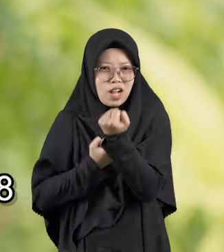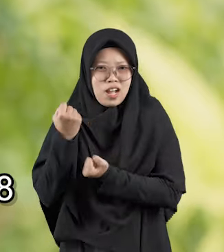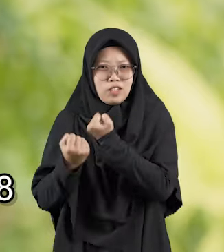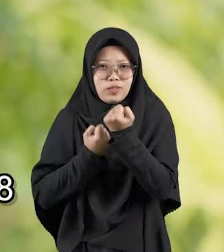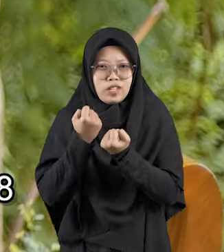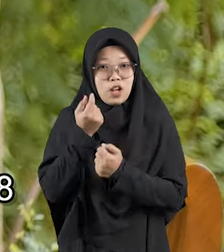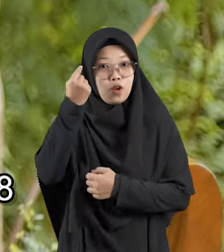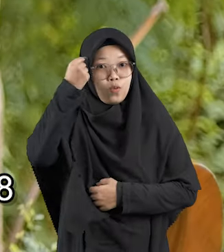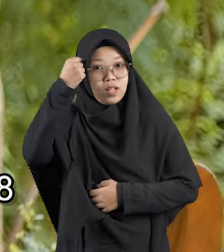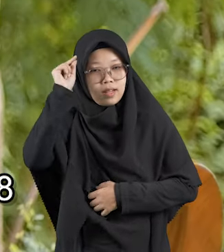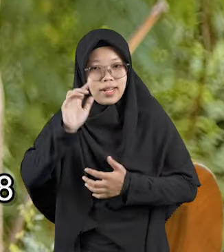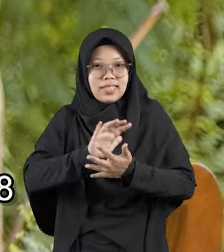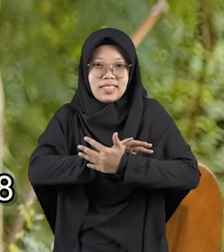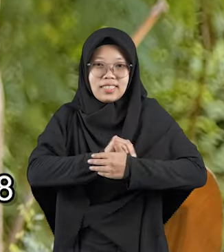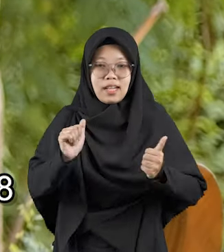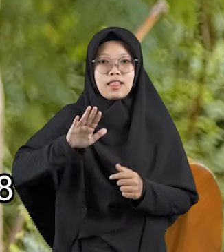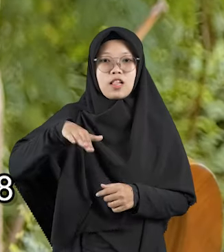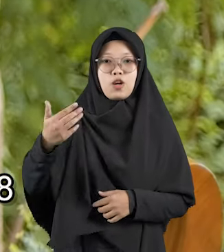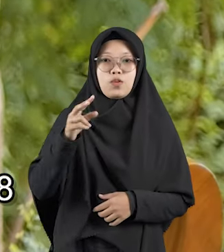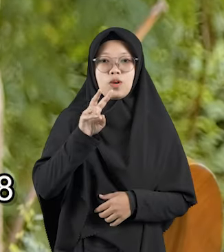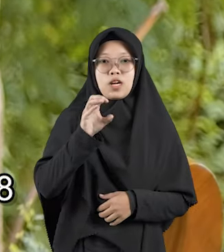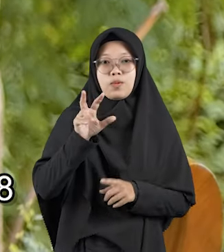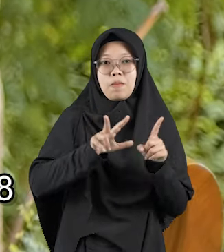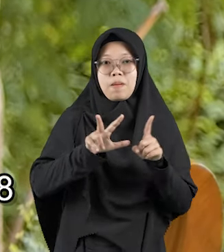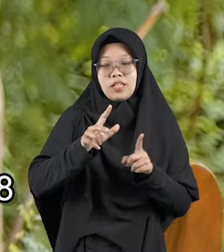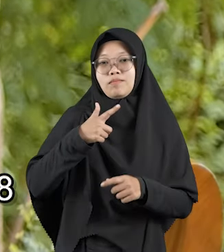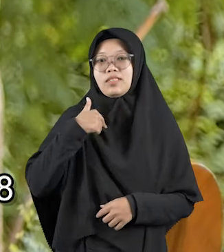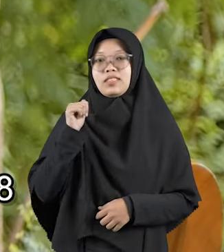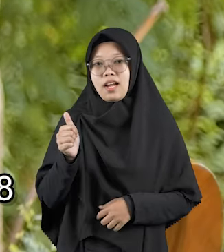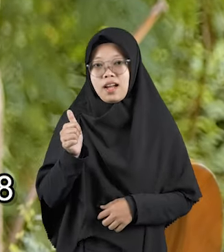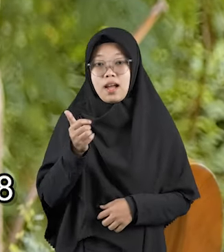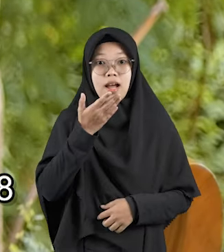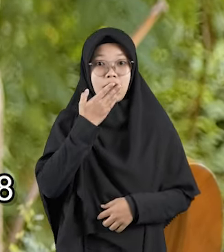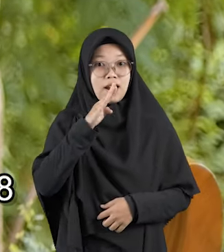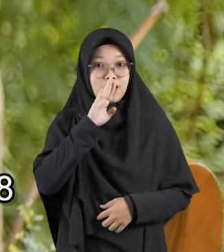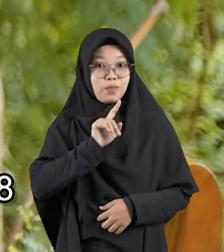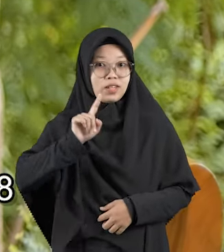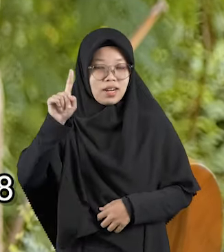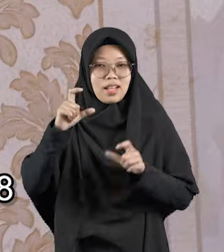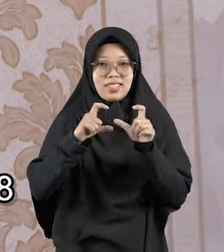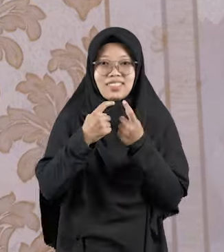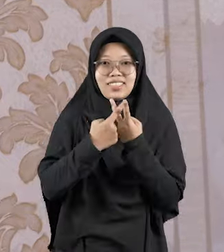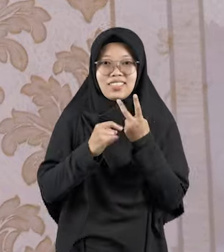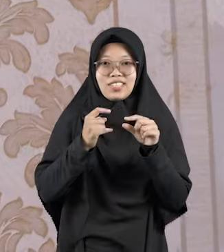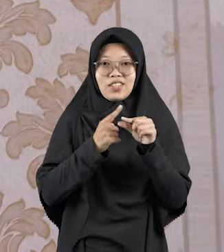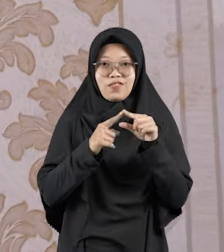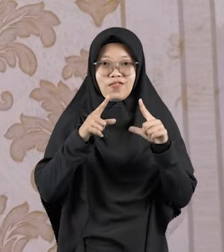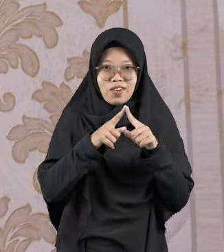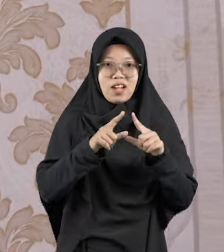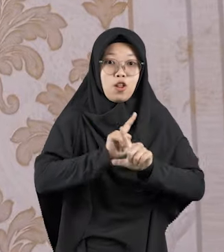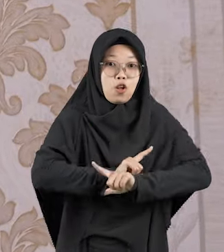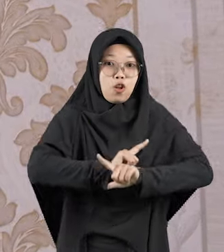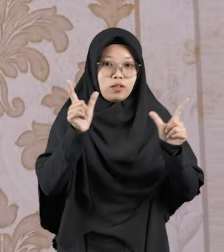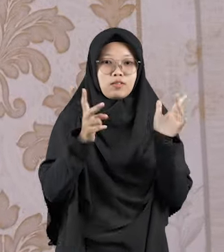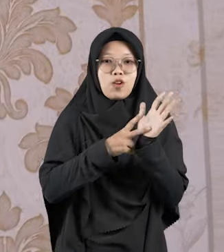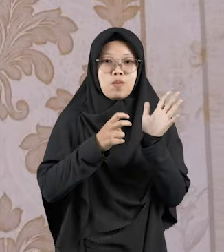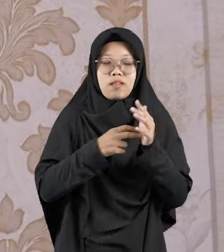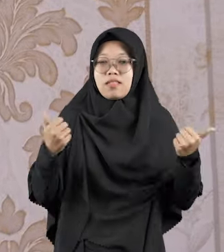Syifa inilah yang membuat ia bisa melesaikan kuliah tahun 2018 dan alhamdulillah